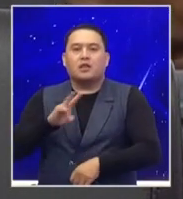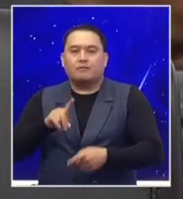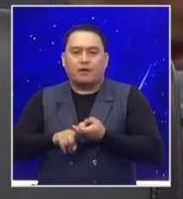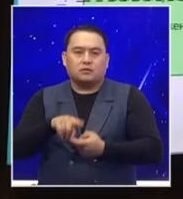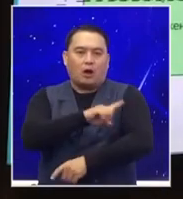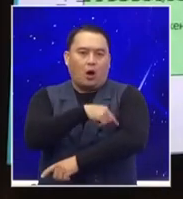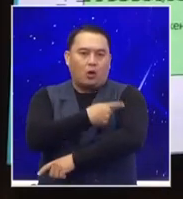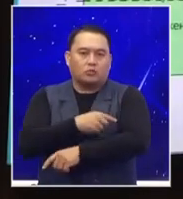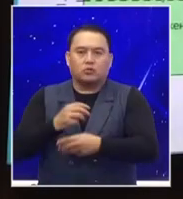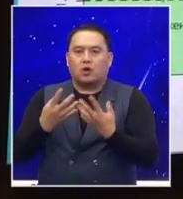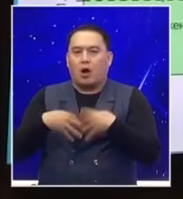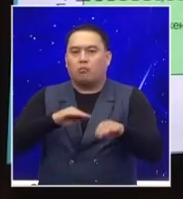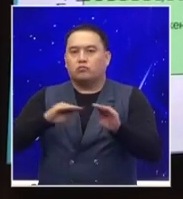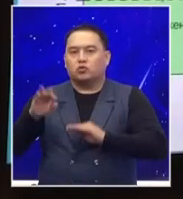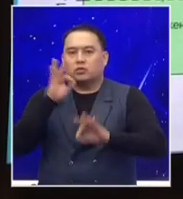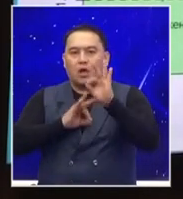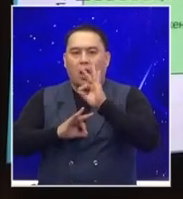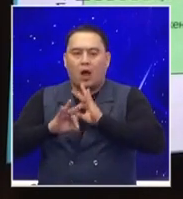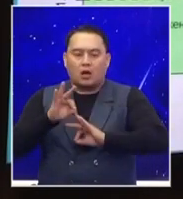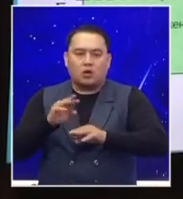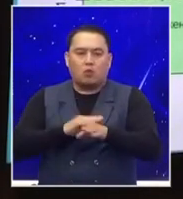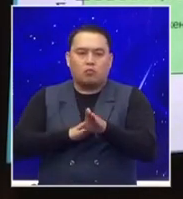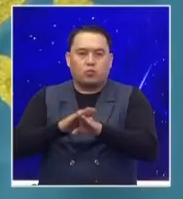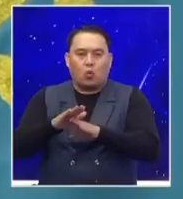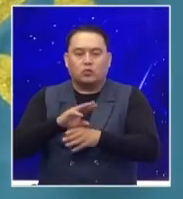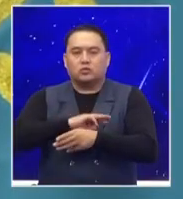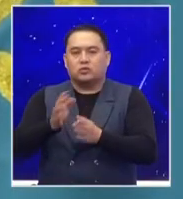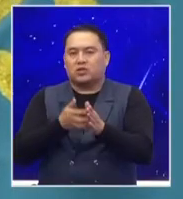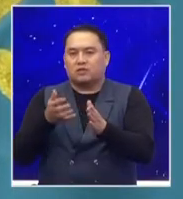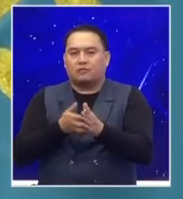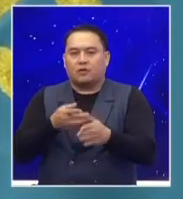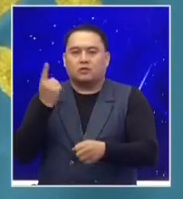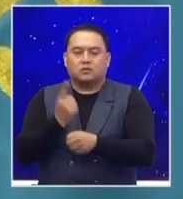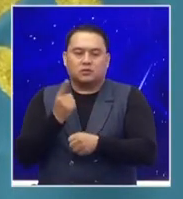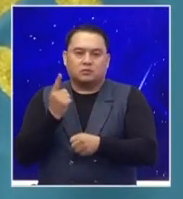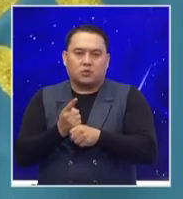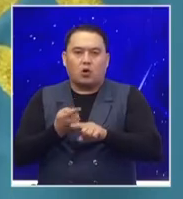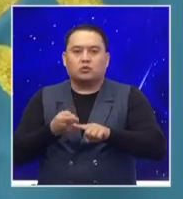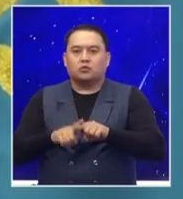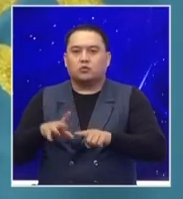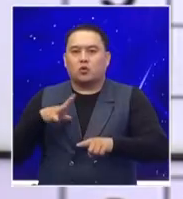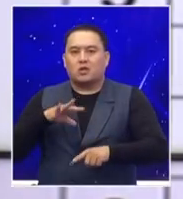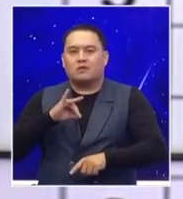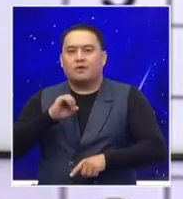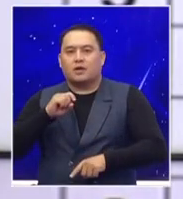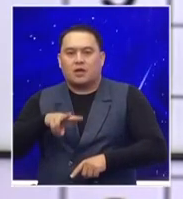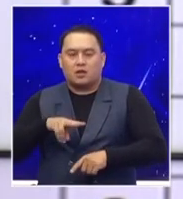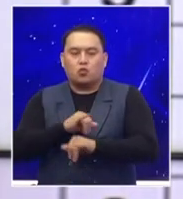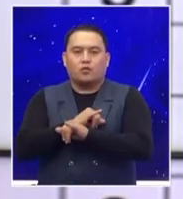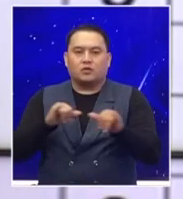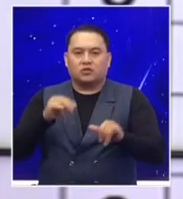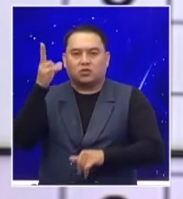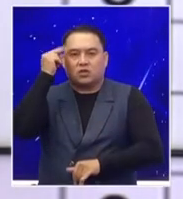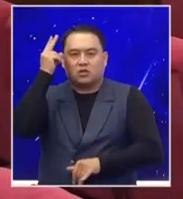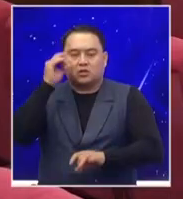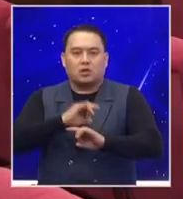барлық құралдармен жабдықталуы, дәрігерлермен дәрілік препараттар тапшылығы болмауы тиіс екенін жеткізді. ИВЛ аппараттарының санын көбейту